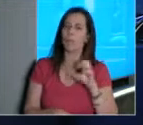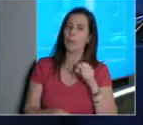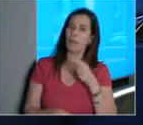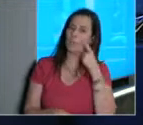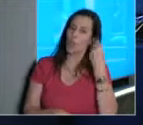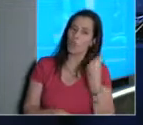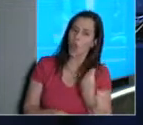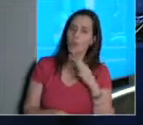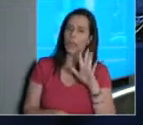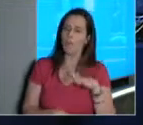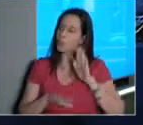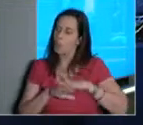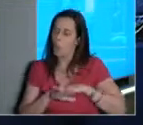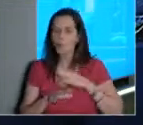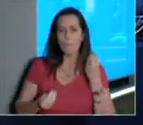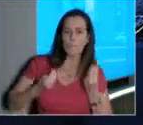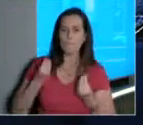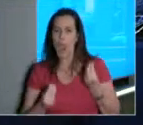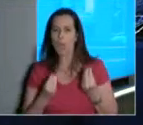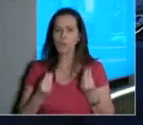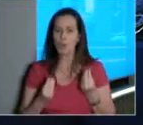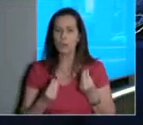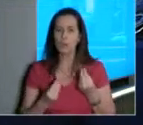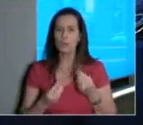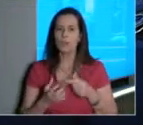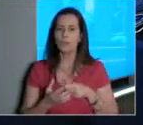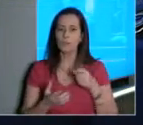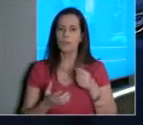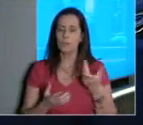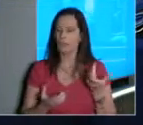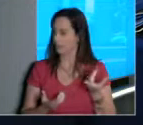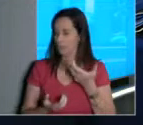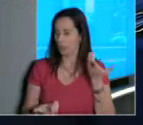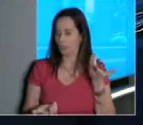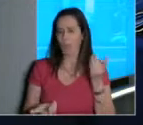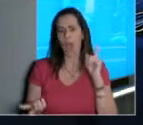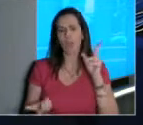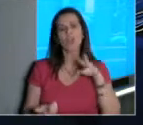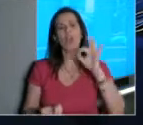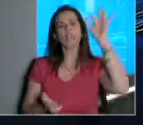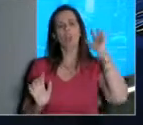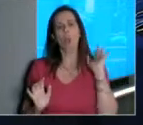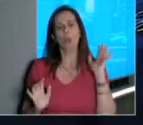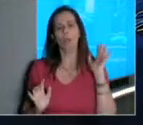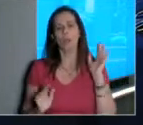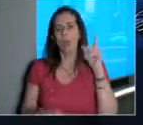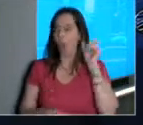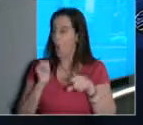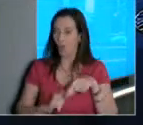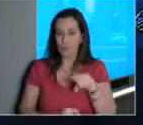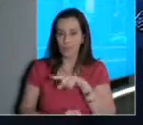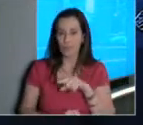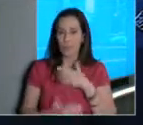את נראה טוב, או אם אתה מוכשר באיזושהי צורה אזוטרית, היא אקזוטית בסך הכל, אז יש לך סיכוי. לאוכלוסייה